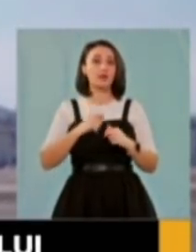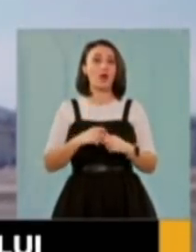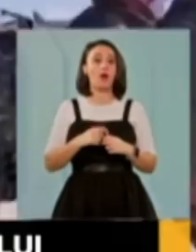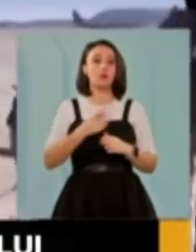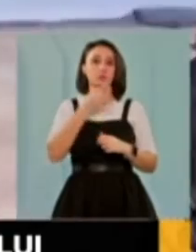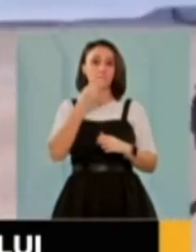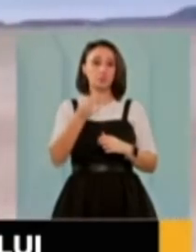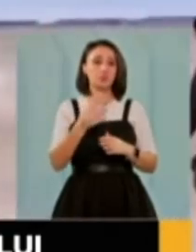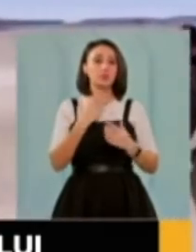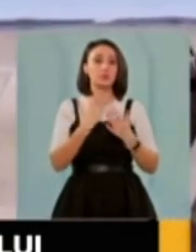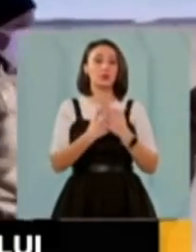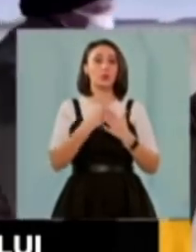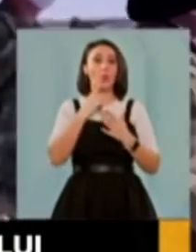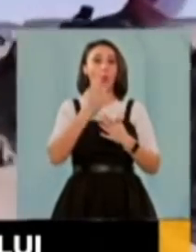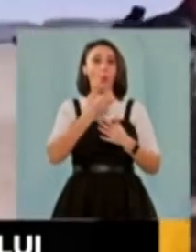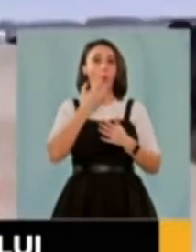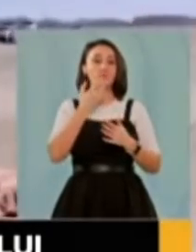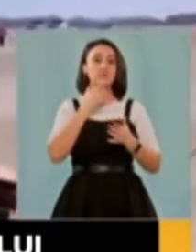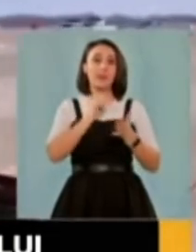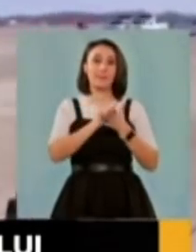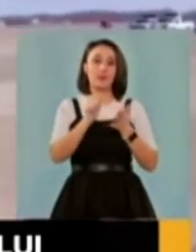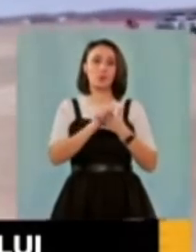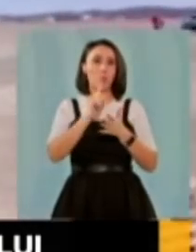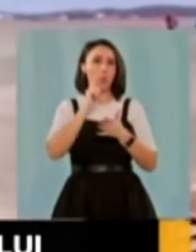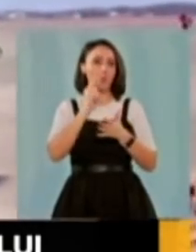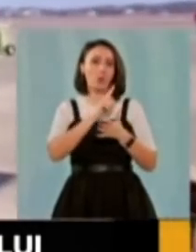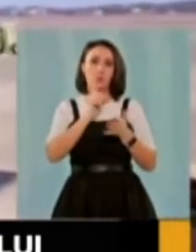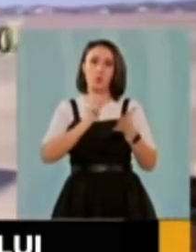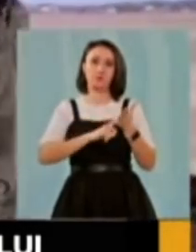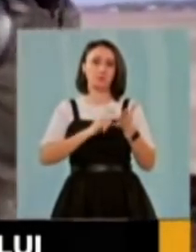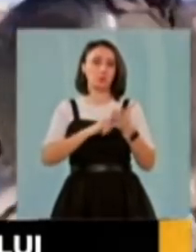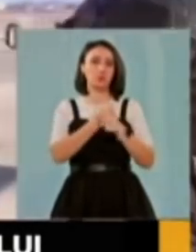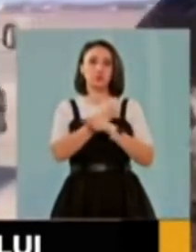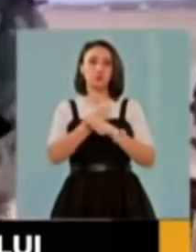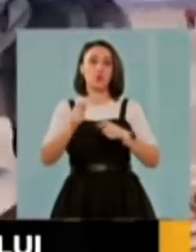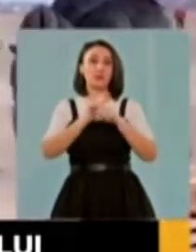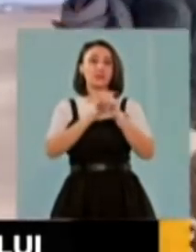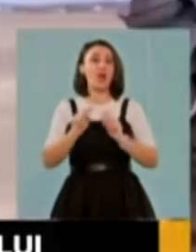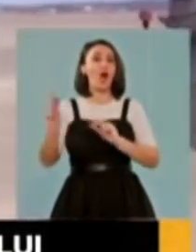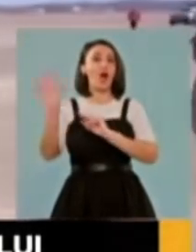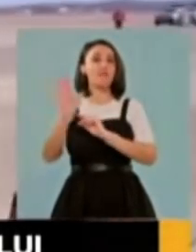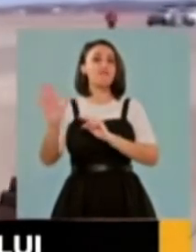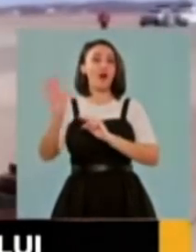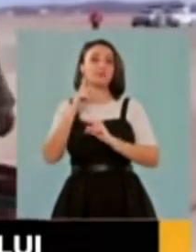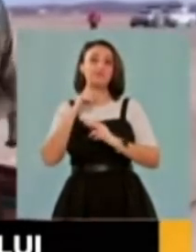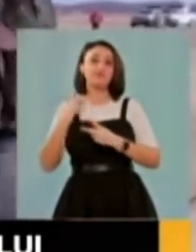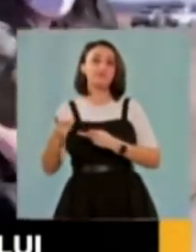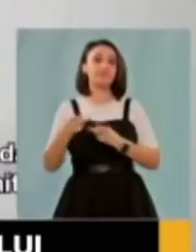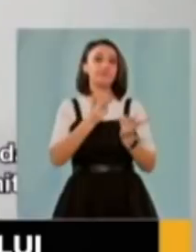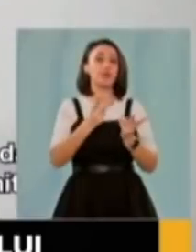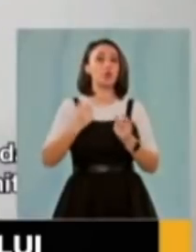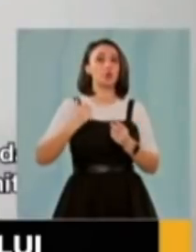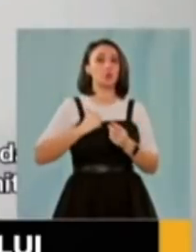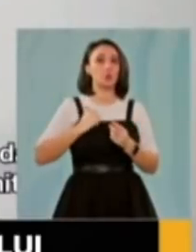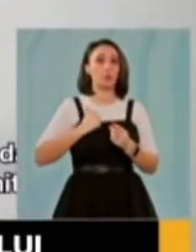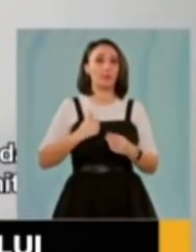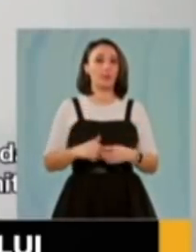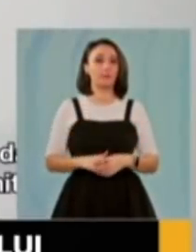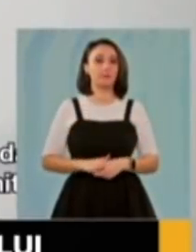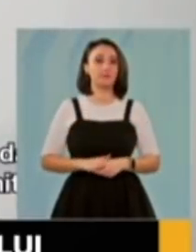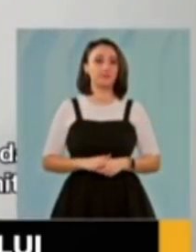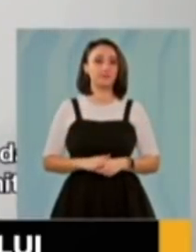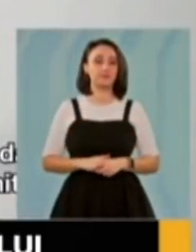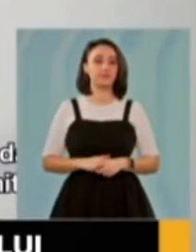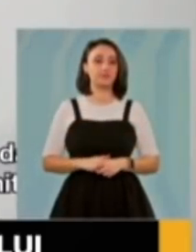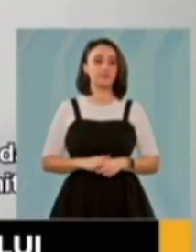a declarat în cadrul unei conferințe de presă că Ucraina nu a cerut niciodată țărilor străine să trimită trupe în zonă. In the end, you can